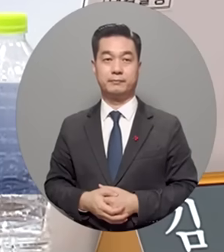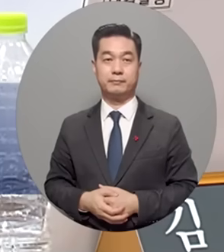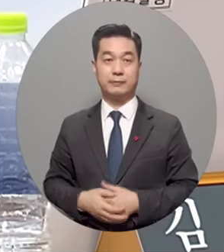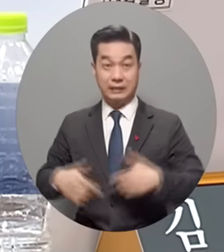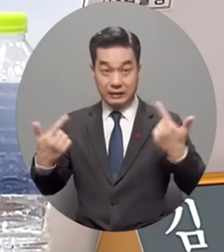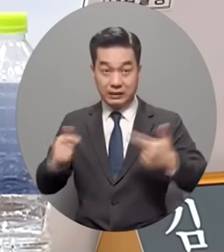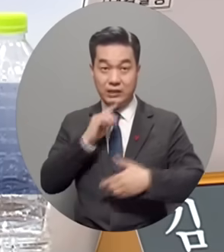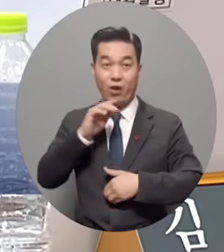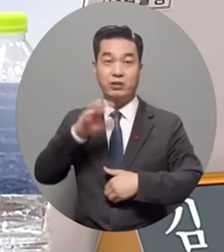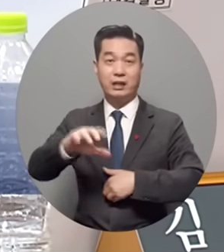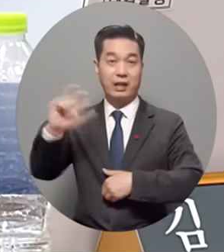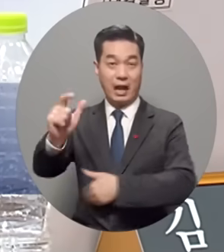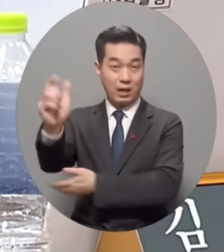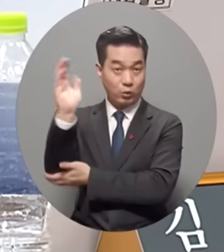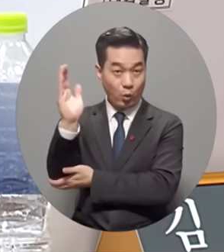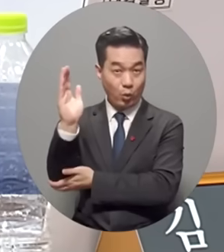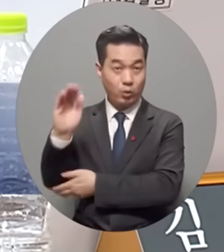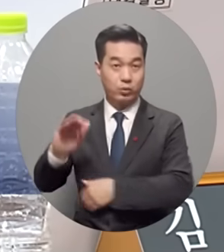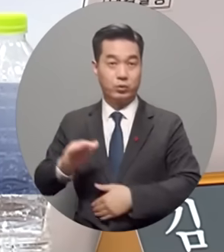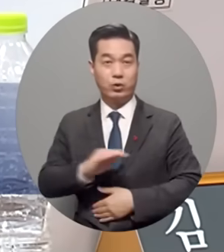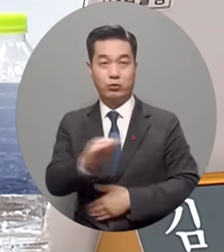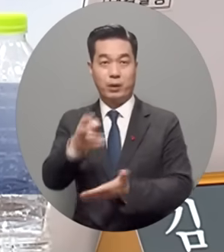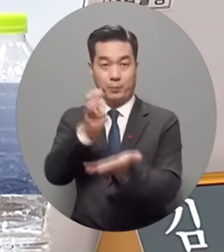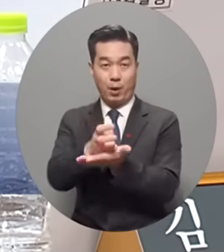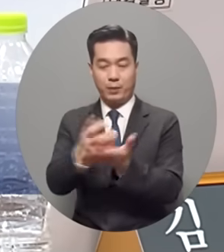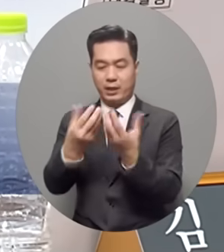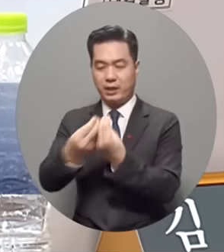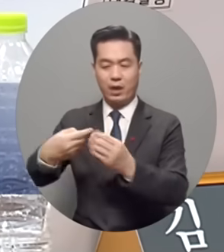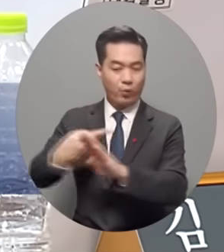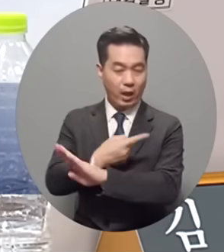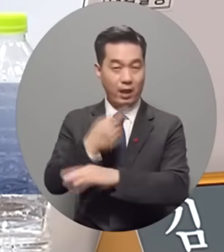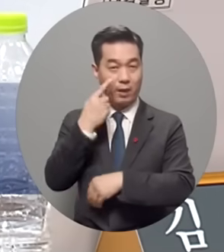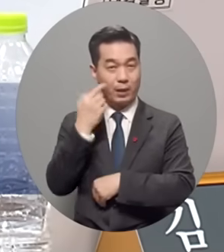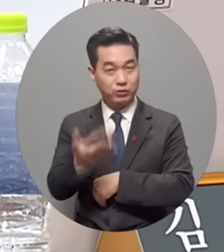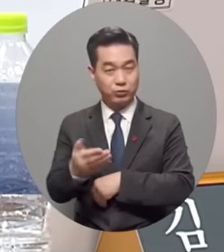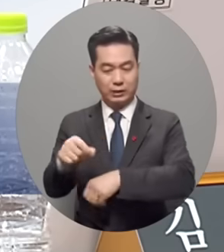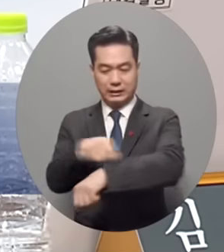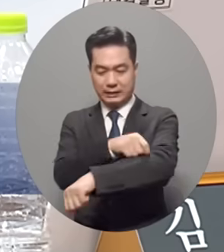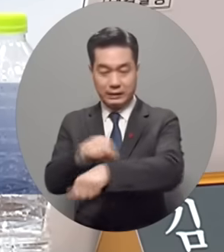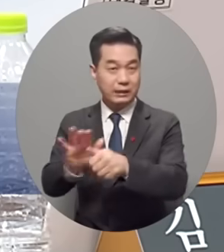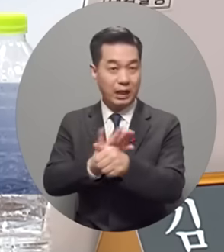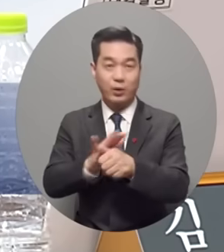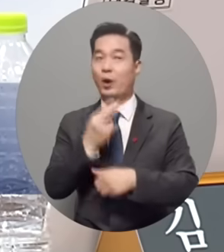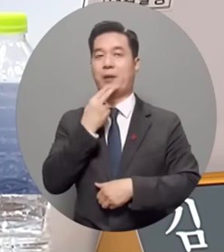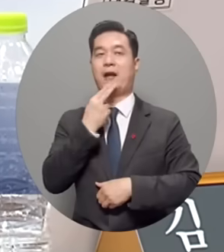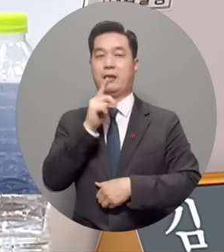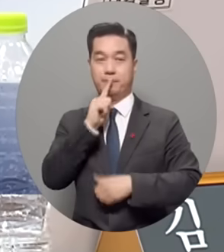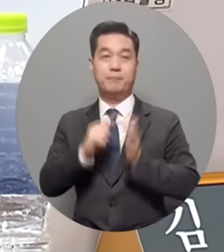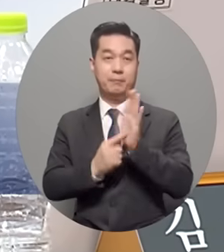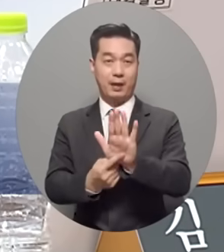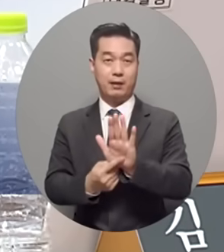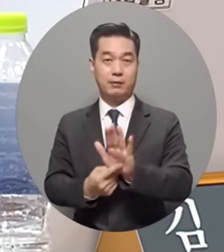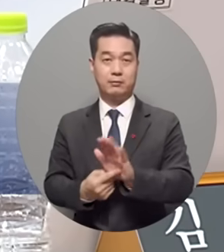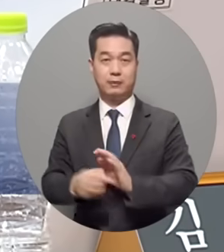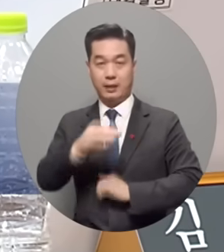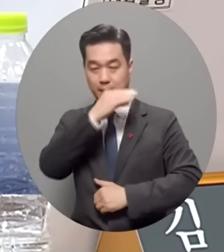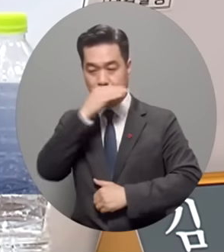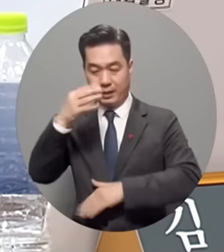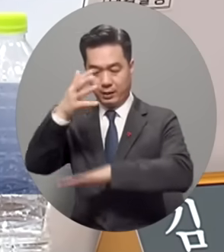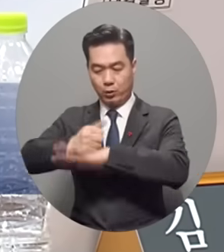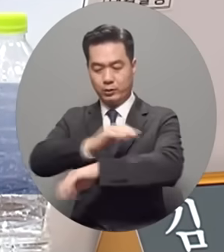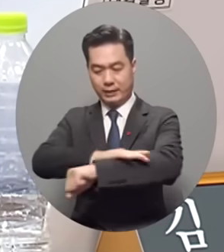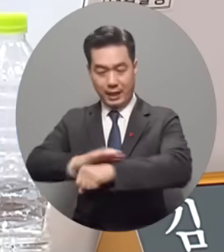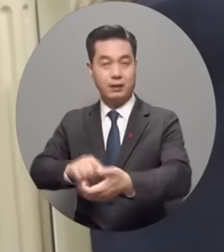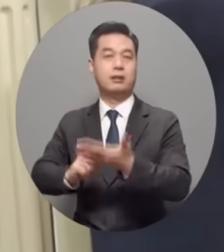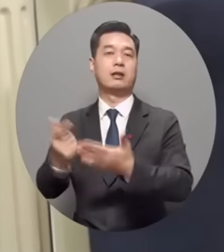것은 우리 법에 예외도 또 성역도 특혜도 없다라고 이야기를 하고 있습니다. 바르게 결론이 날